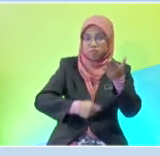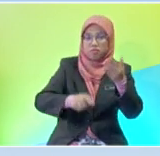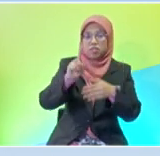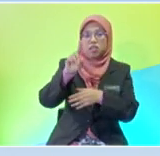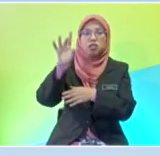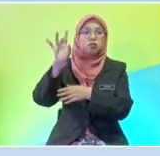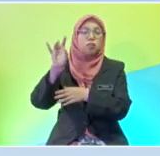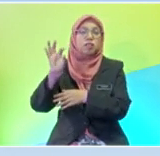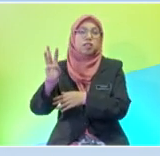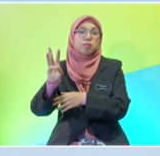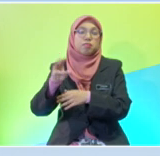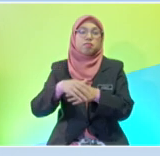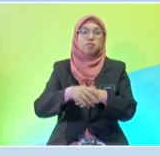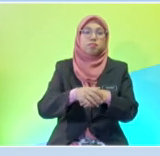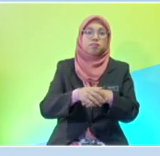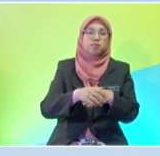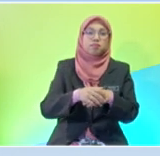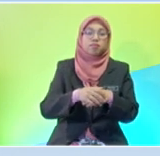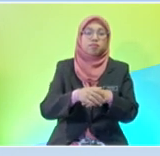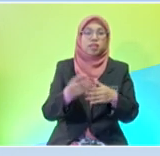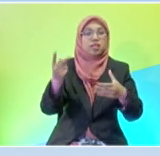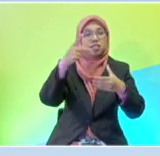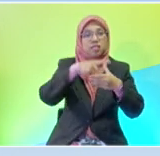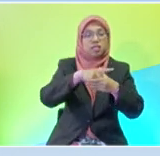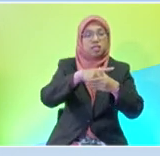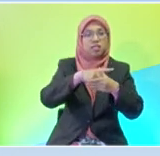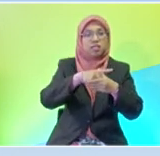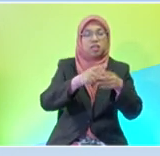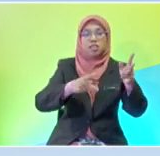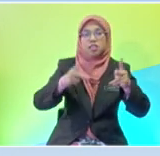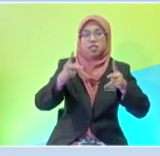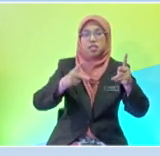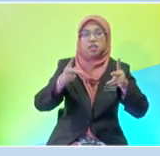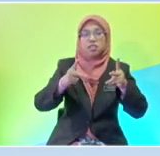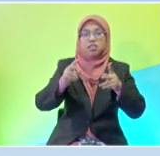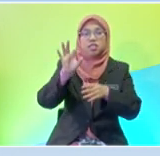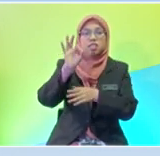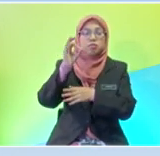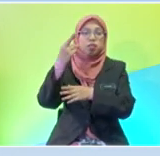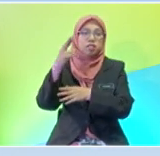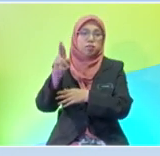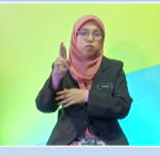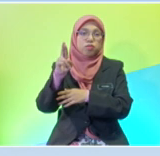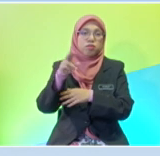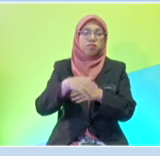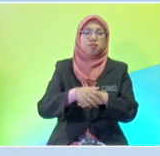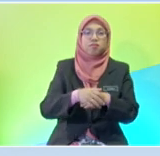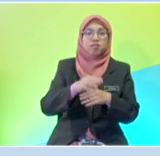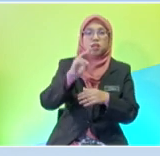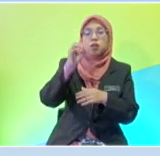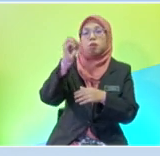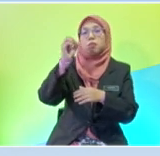overdraft 2534 kredit Candra and 9.000 debit dan modal